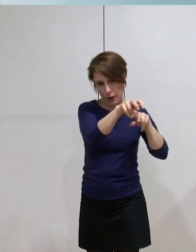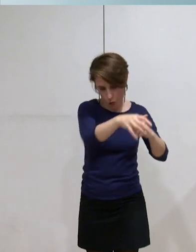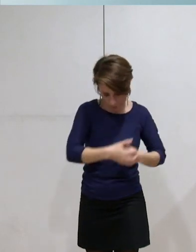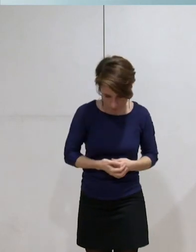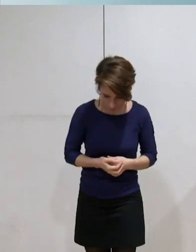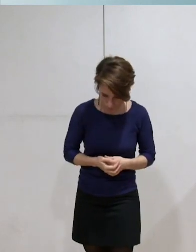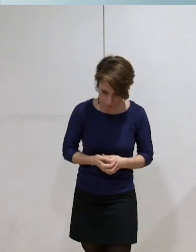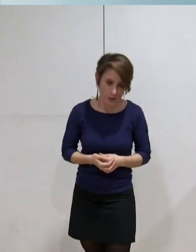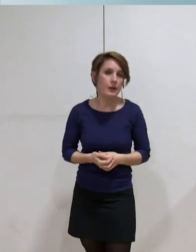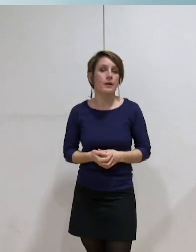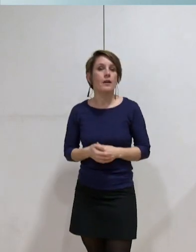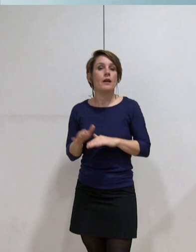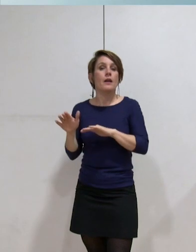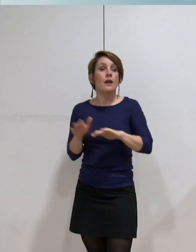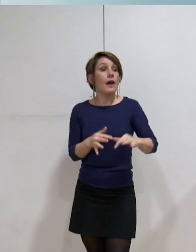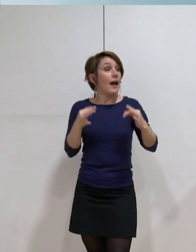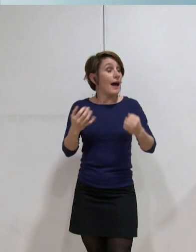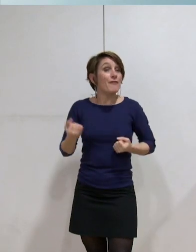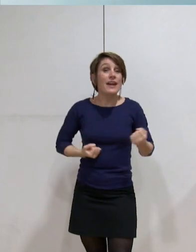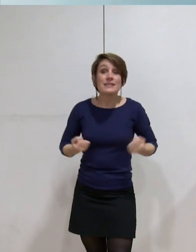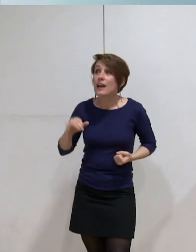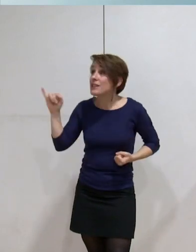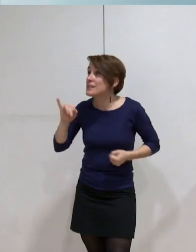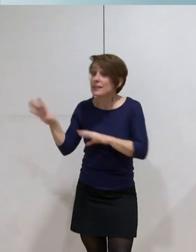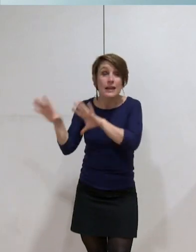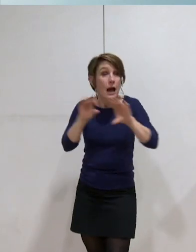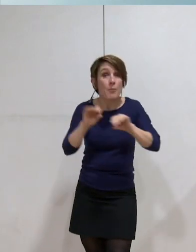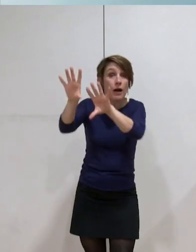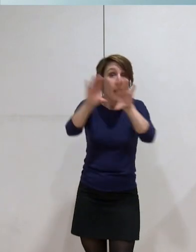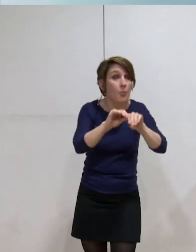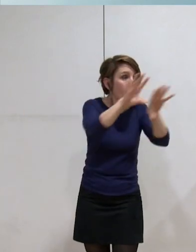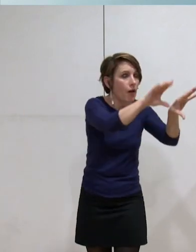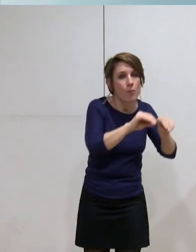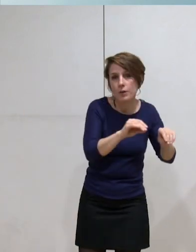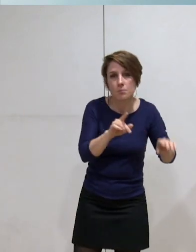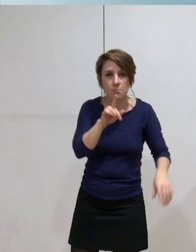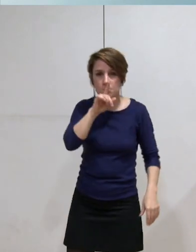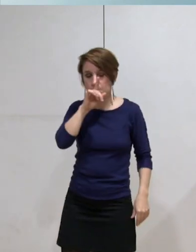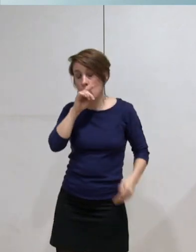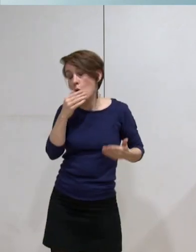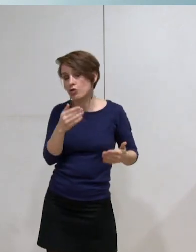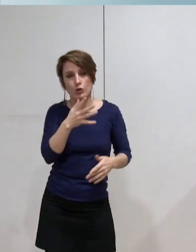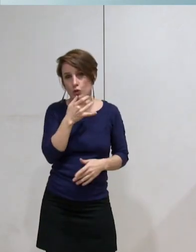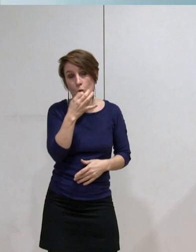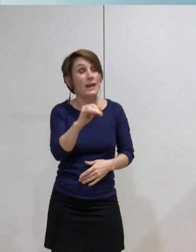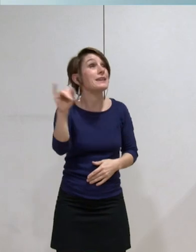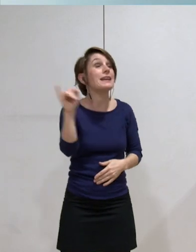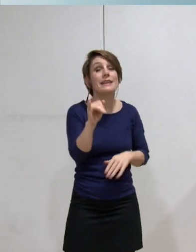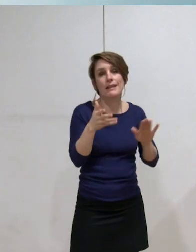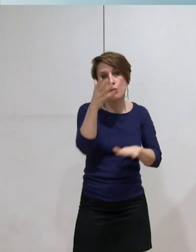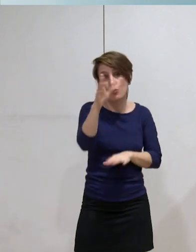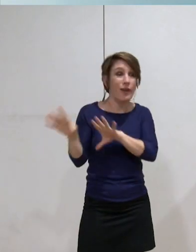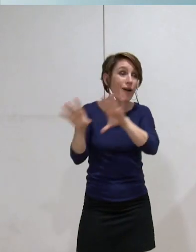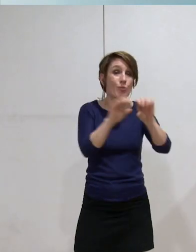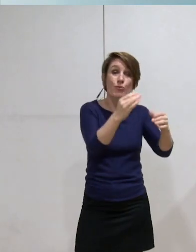services effectivement je ne suis pas en capacité de vous dire aujourd'hui quels sont les services qui seront demain dans le bâtiment